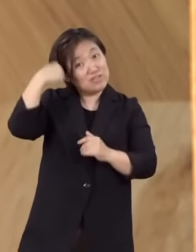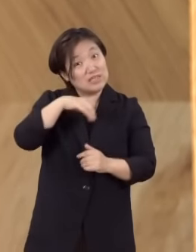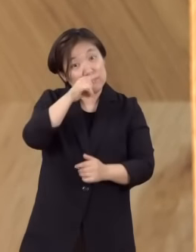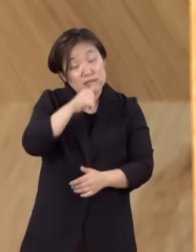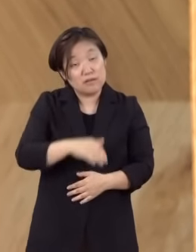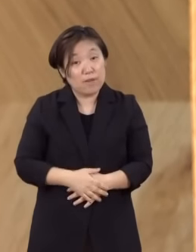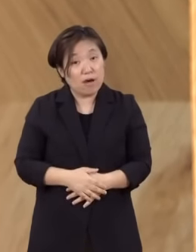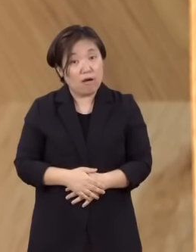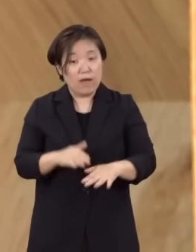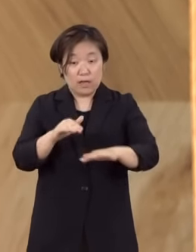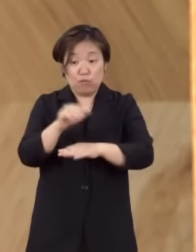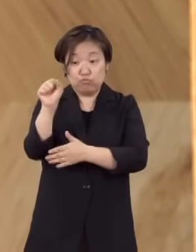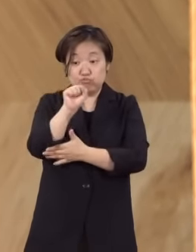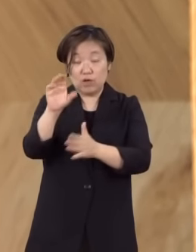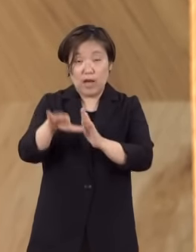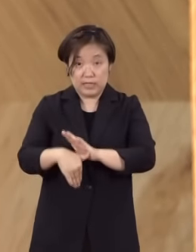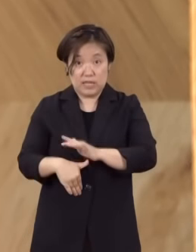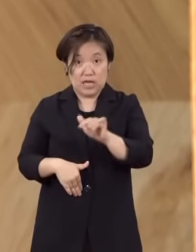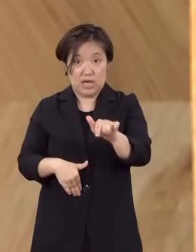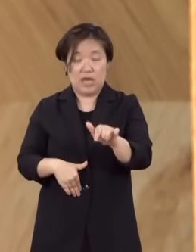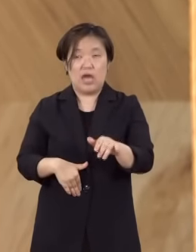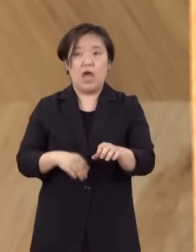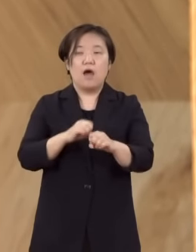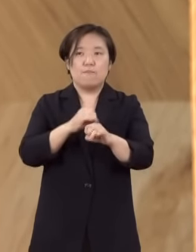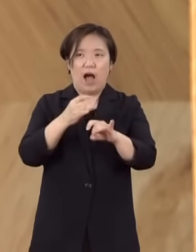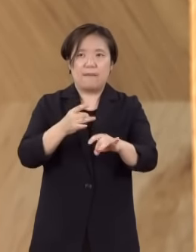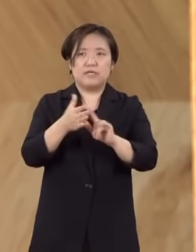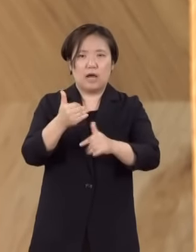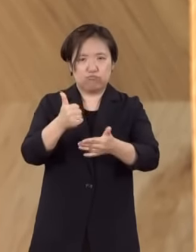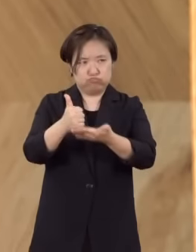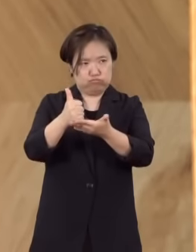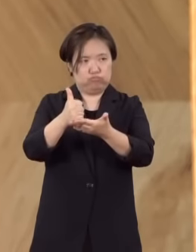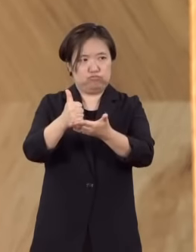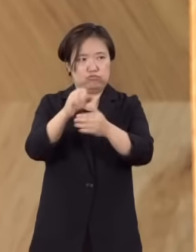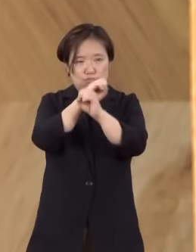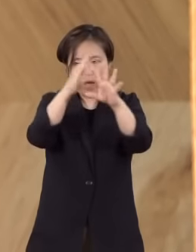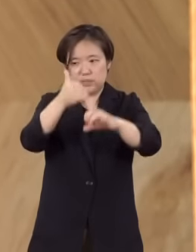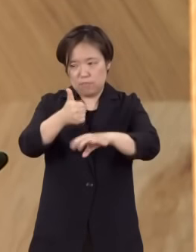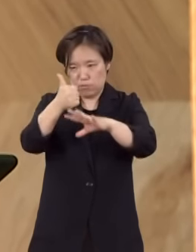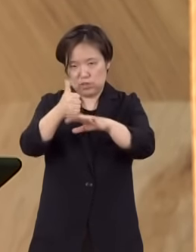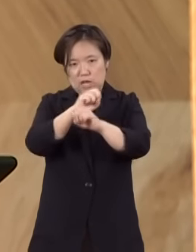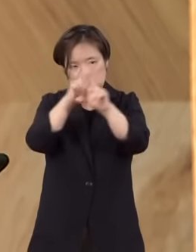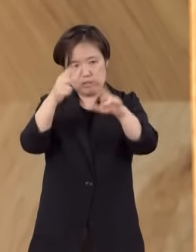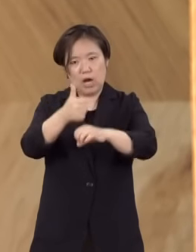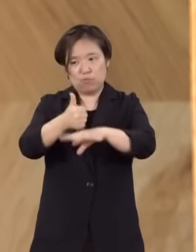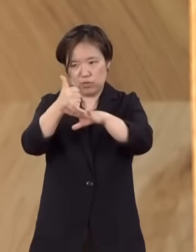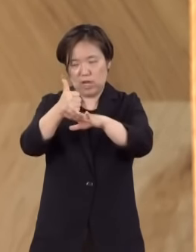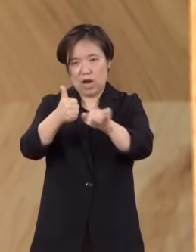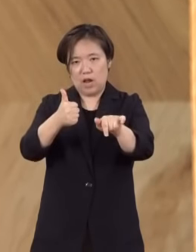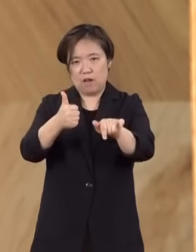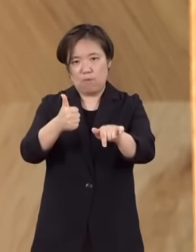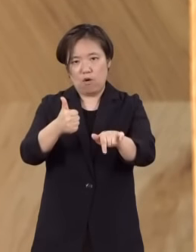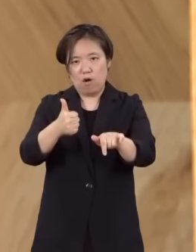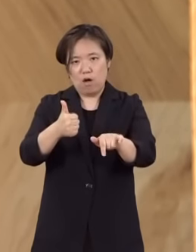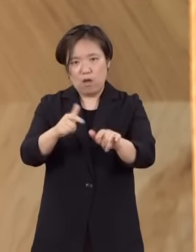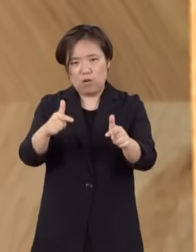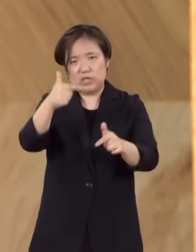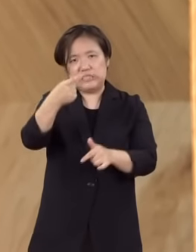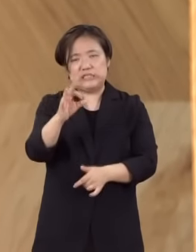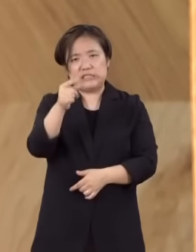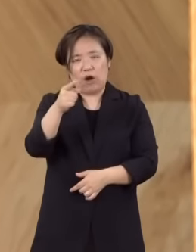안에서 뭐 나무아미타불 염불이나 관세 보살이나 장 살 염불이나 천수경이 능엄주